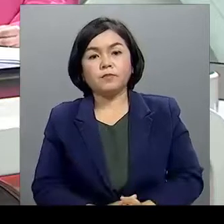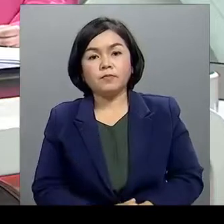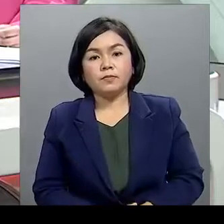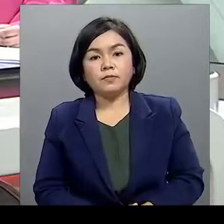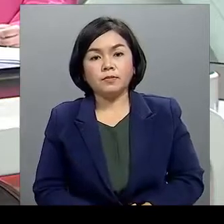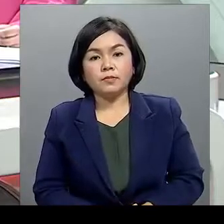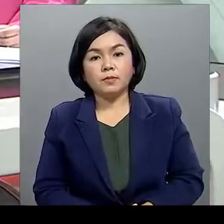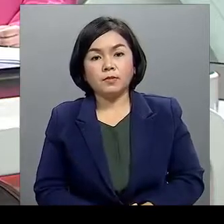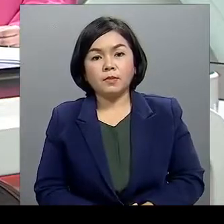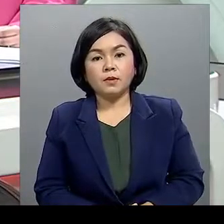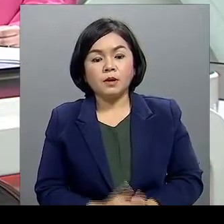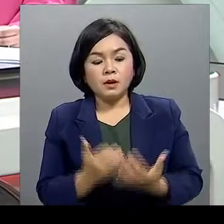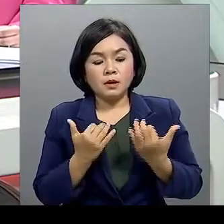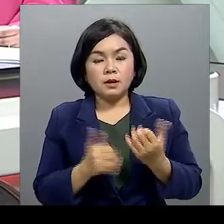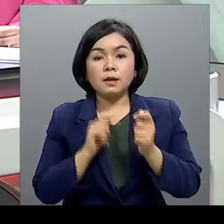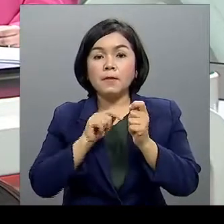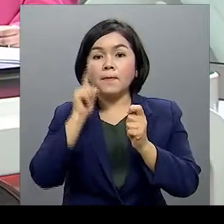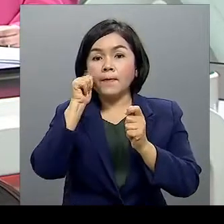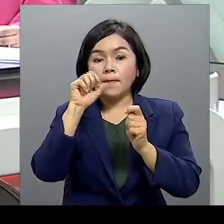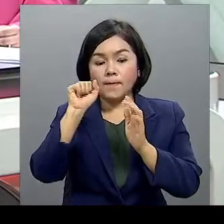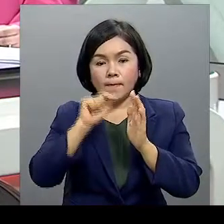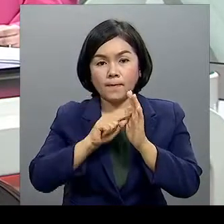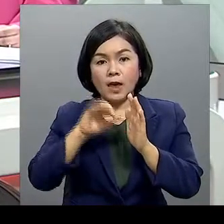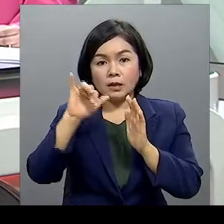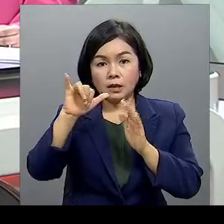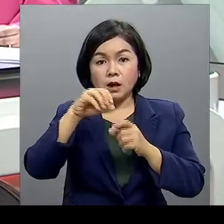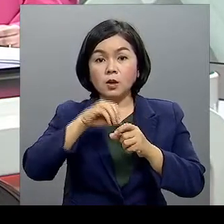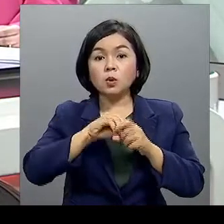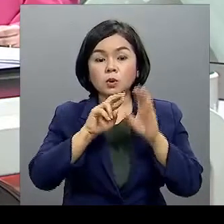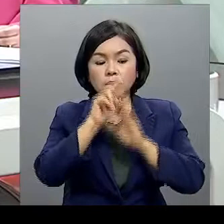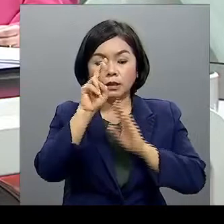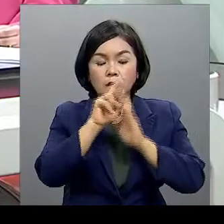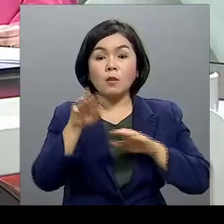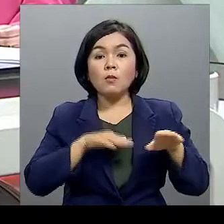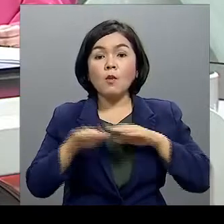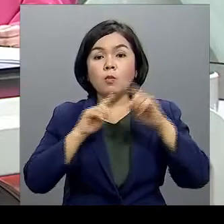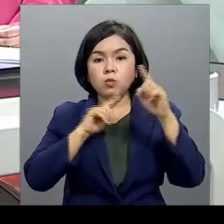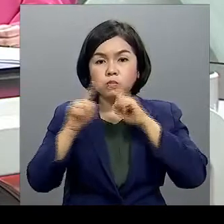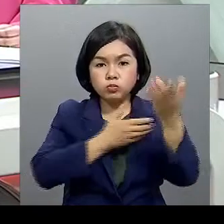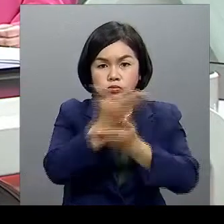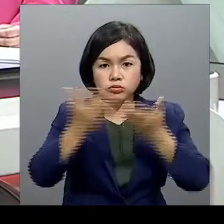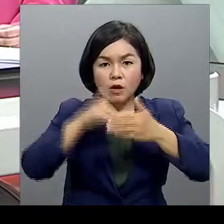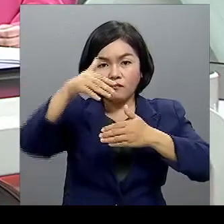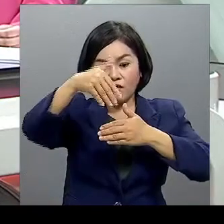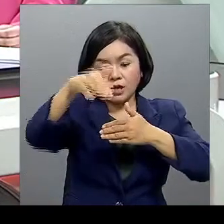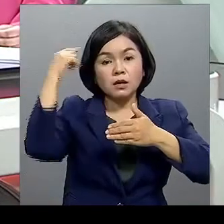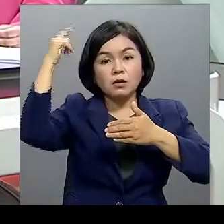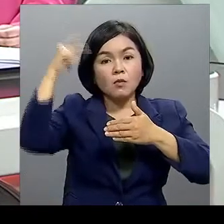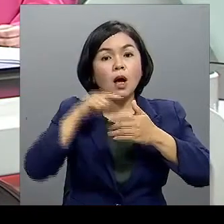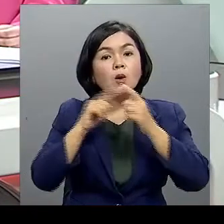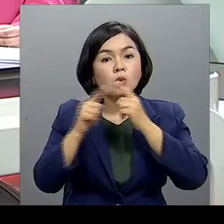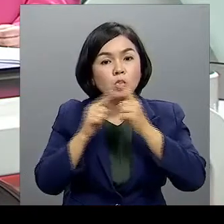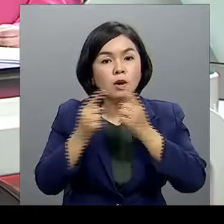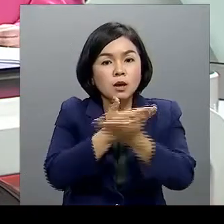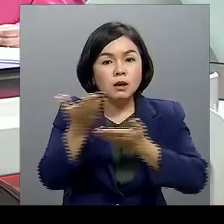ทางด้านในอำเภอแม่สายจังหวัดเชียงรายเตรียมหารือกับผู้ว่าราชการจังหวัดท่าขี้เหล็กประเทศเมียนมาค่ะเพื่อแก้ปัญหากรณีขนส่ง